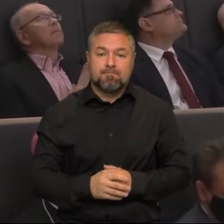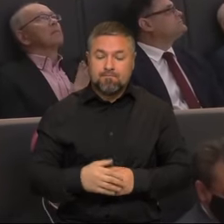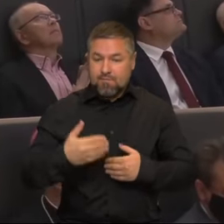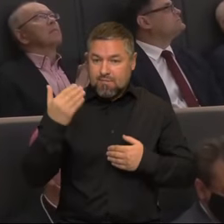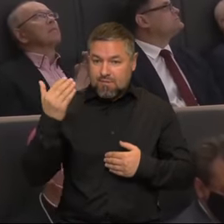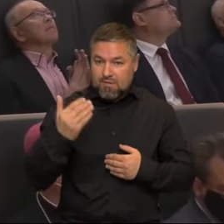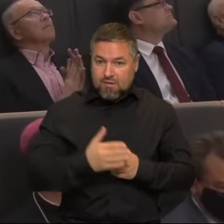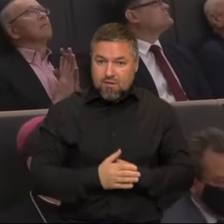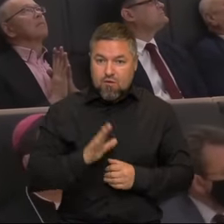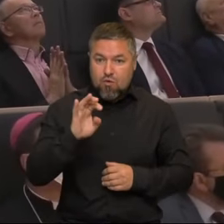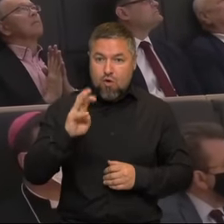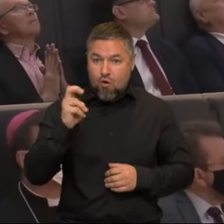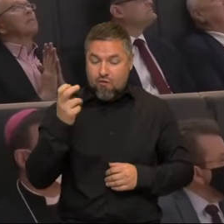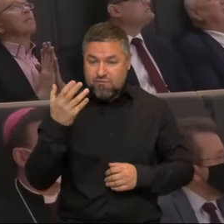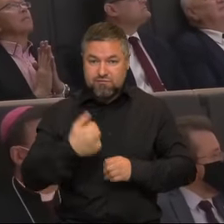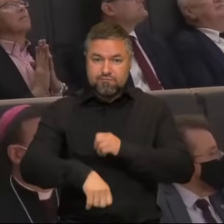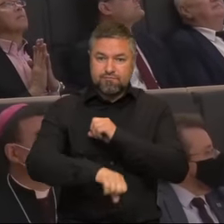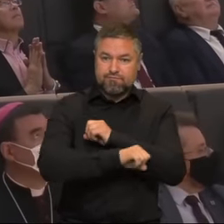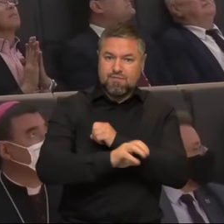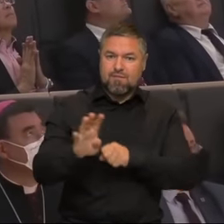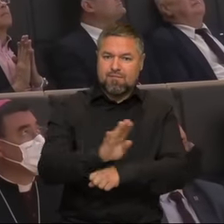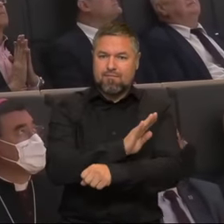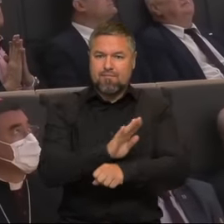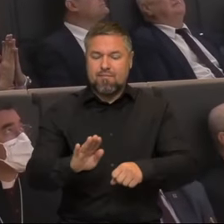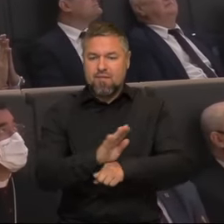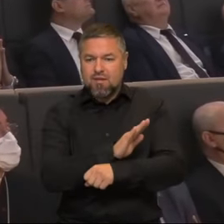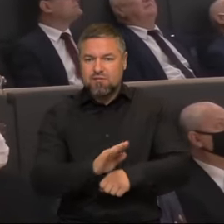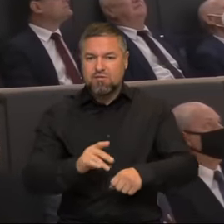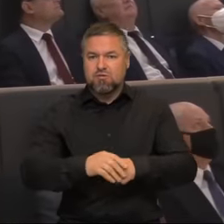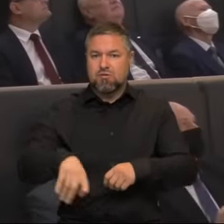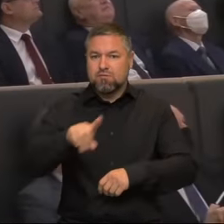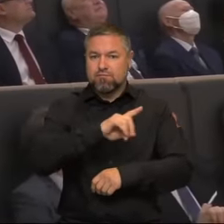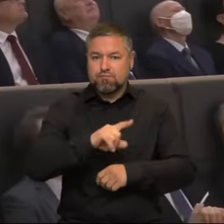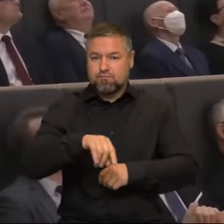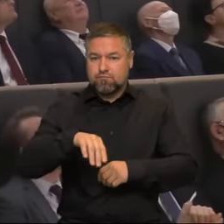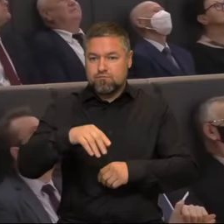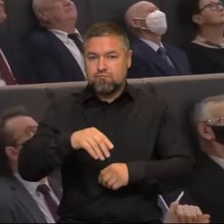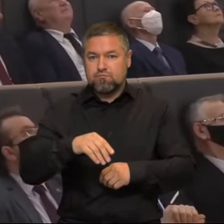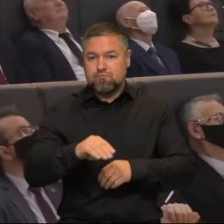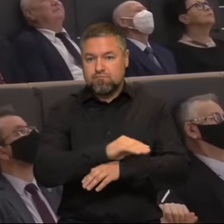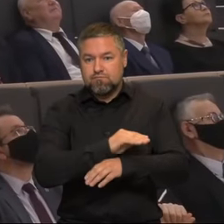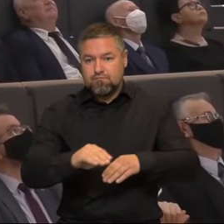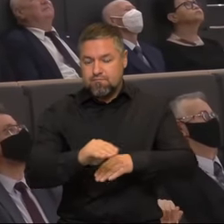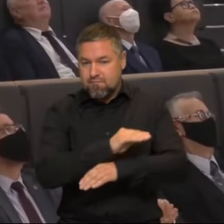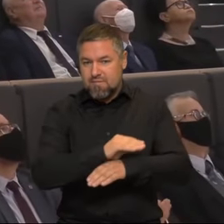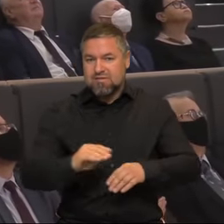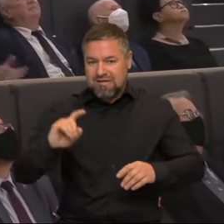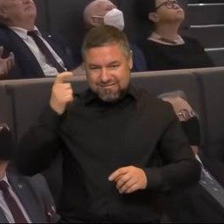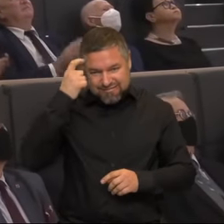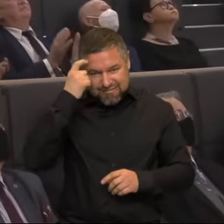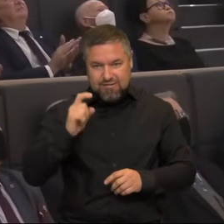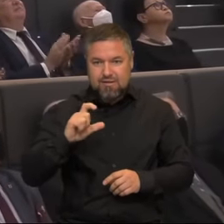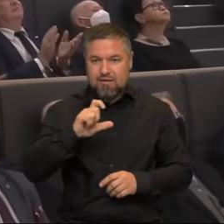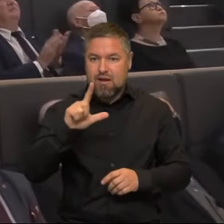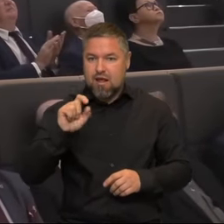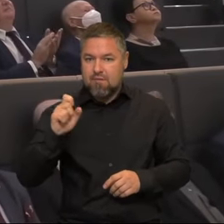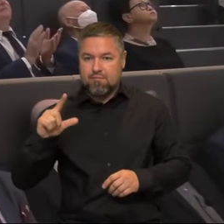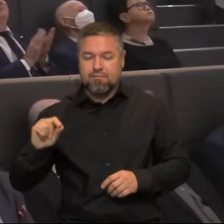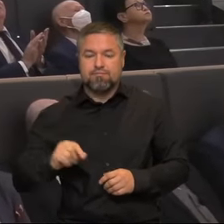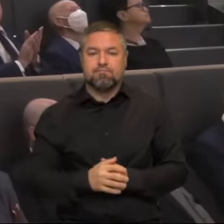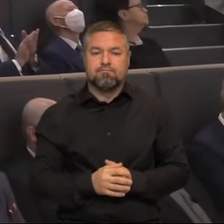Witam pana Krzysztofa Borkowskiego, wiceprezesa Business Center Club, kanclerza łódzkiej loży Business Center Club.